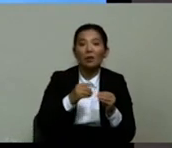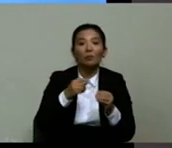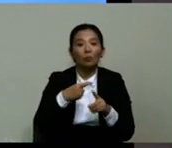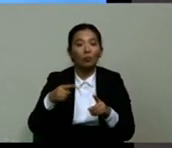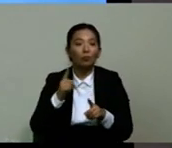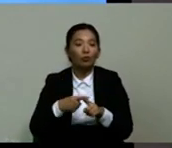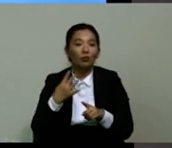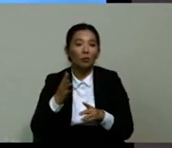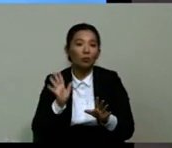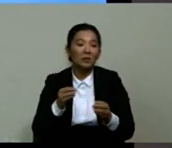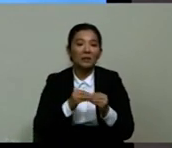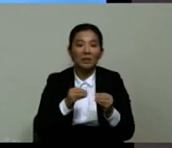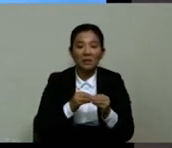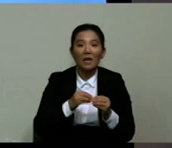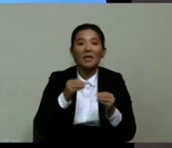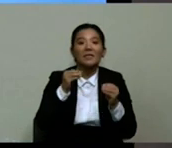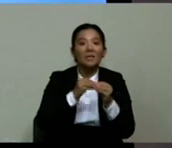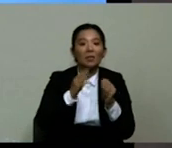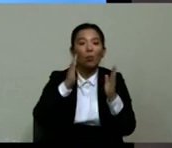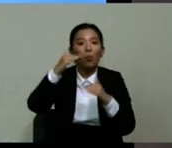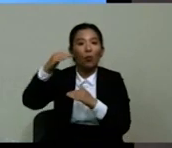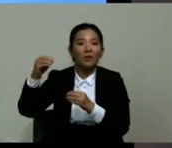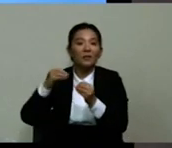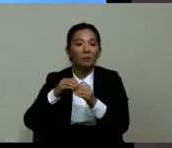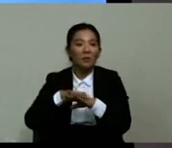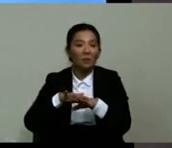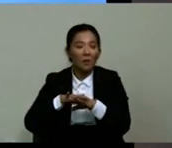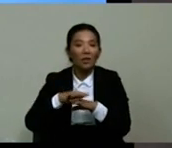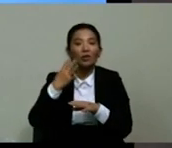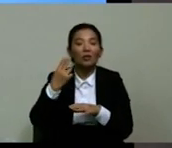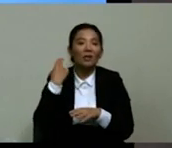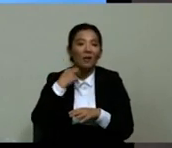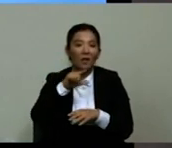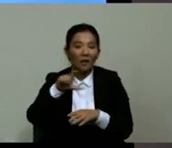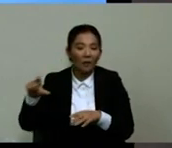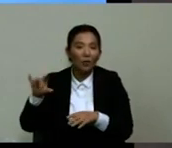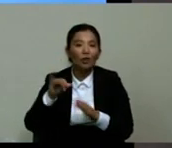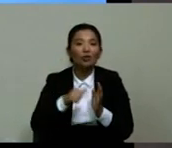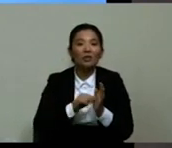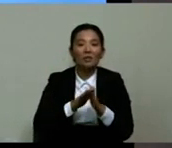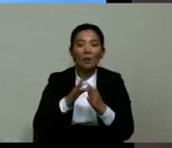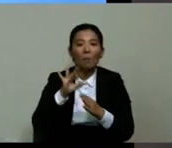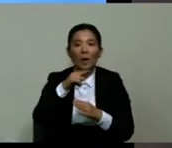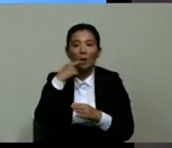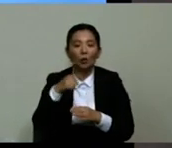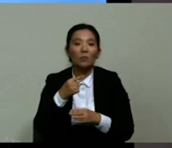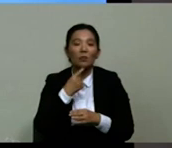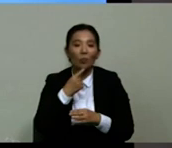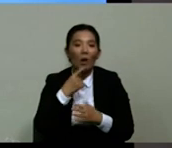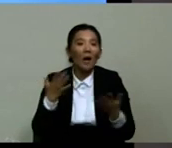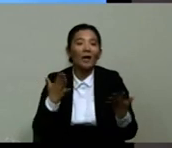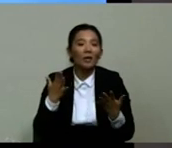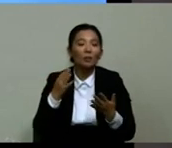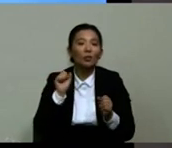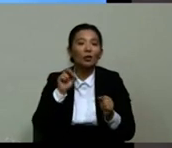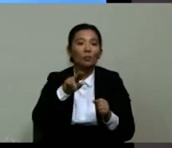– это 10. На полке стоят 10 книг по математике, 4 книги по иностранному языку и 6 книг по родному языку. Сколькими